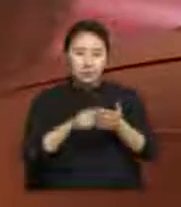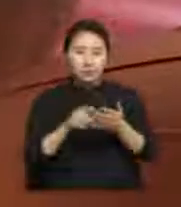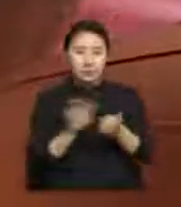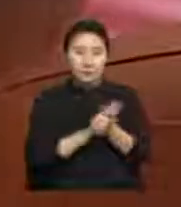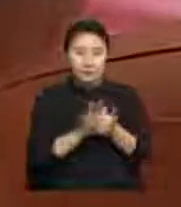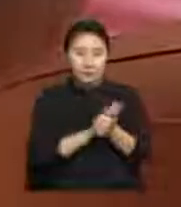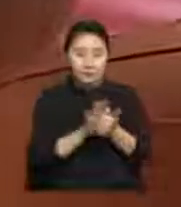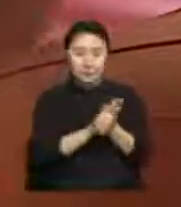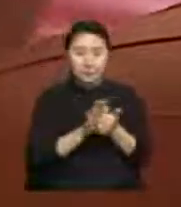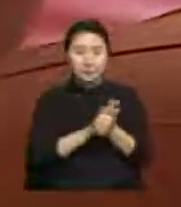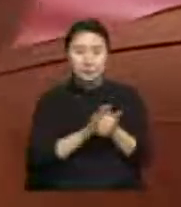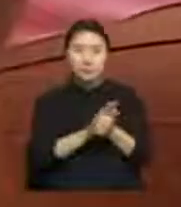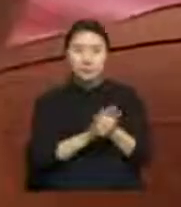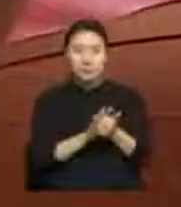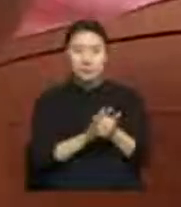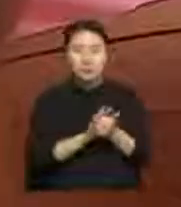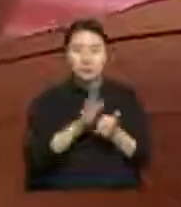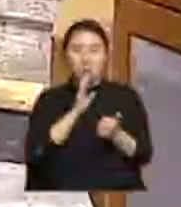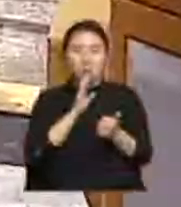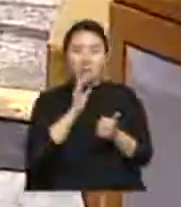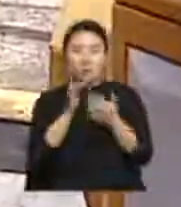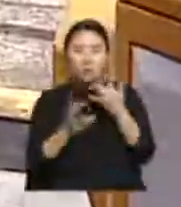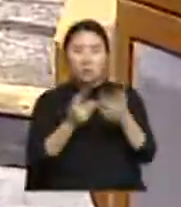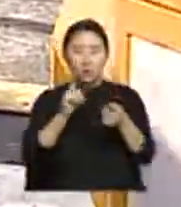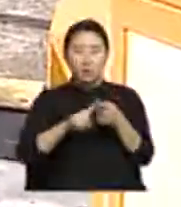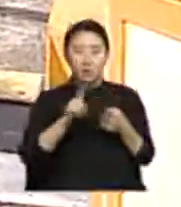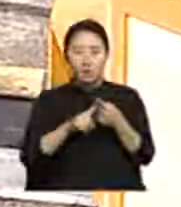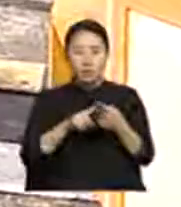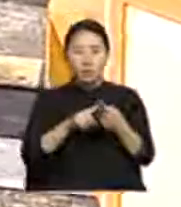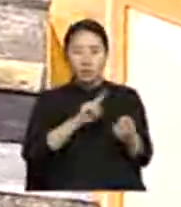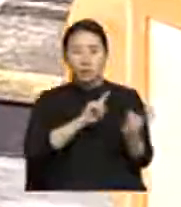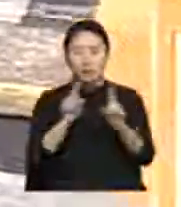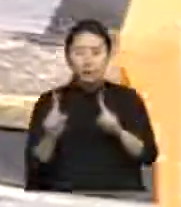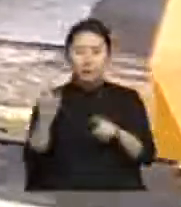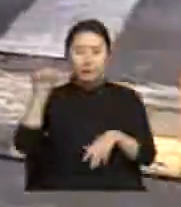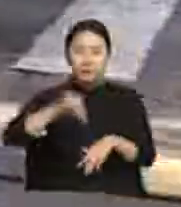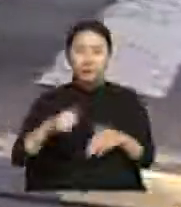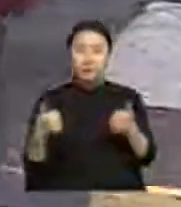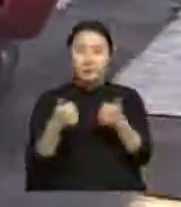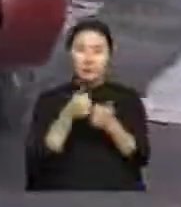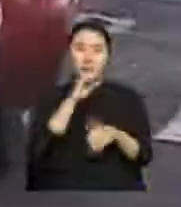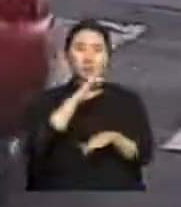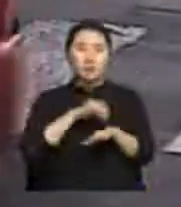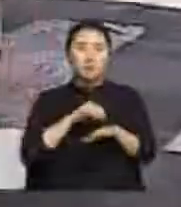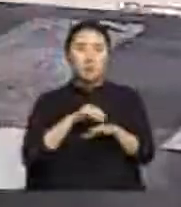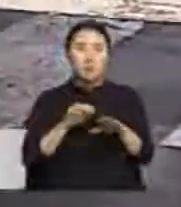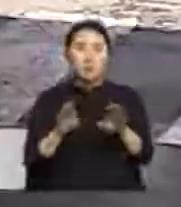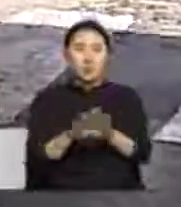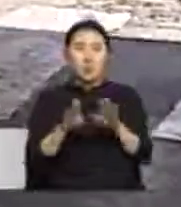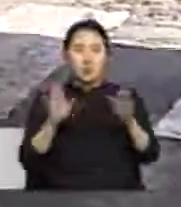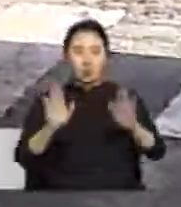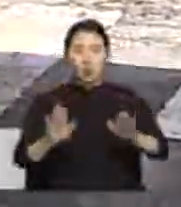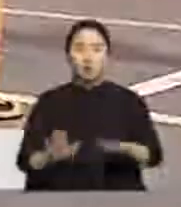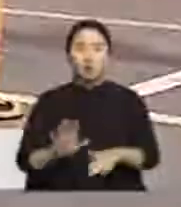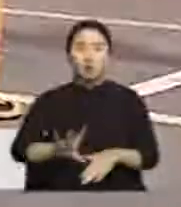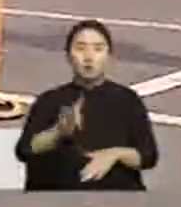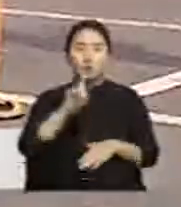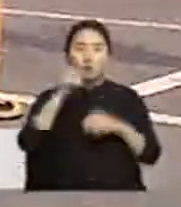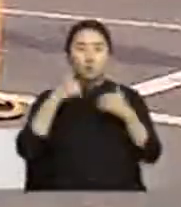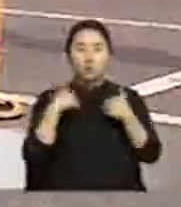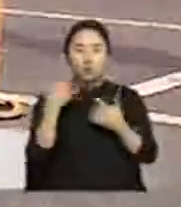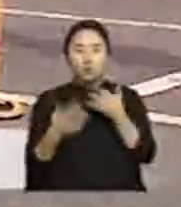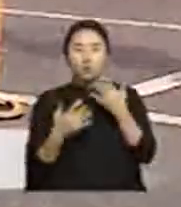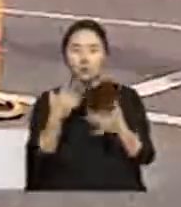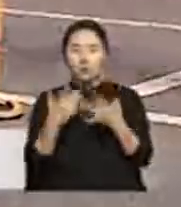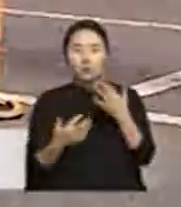이루어집니다. 이처럼 실제 화재 현장을 그대로 재현한 재난 대응 훈련이 열렸습니다. 올해 처음으로 구청과